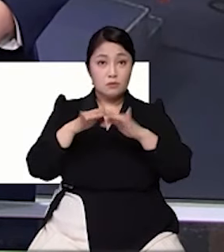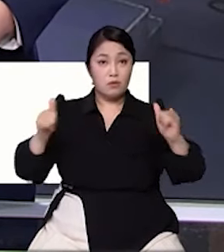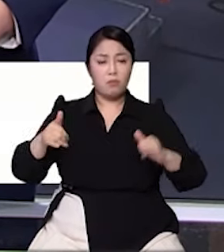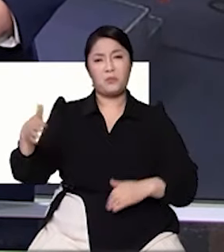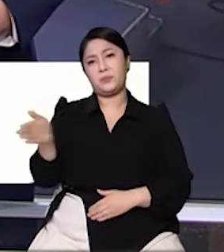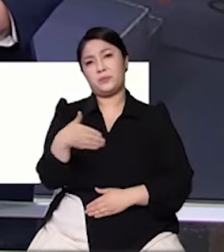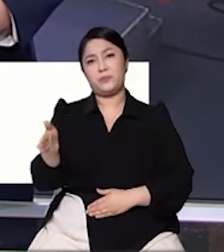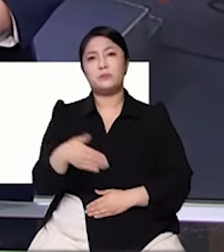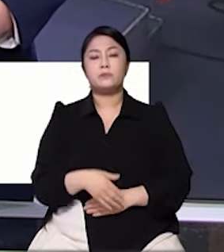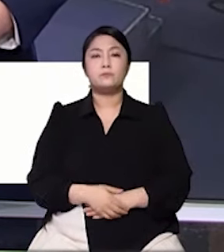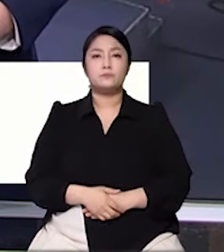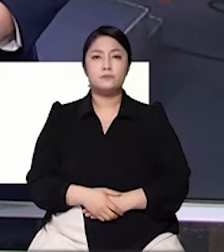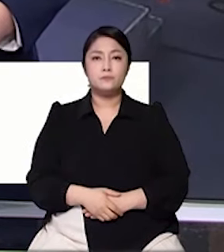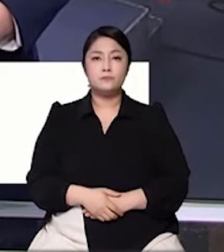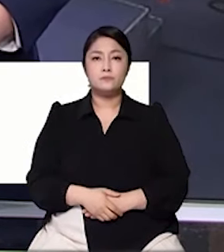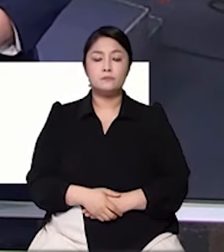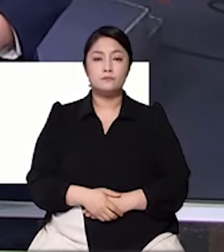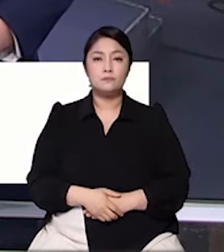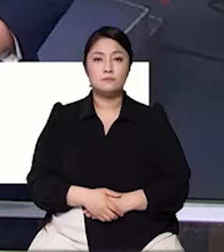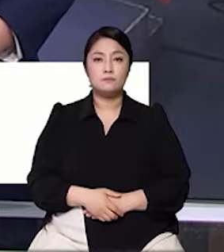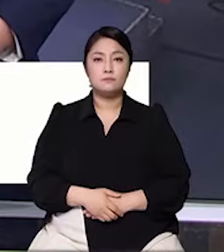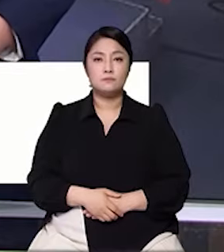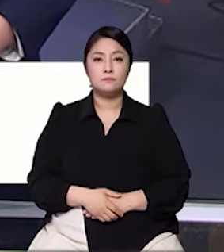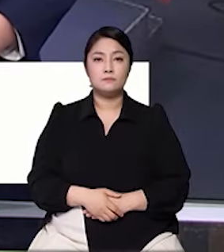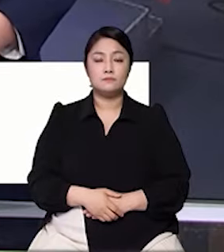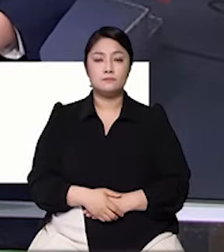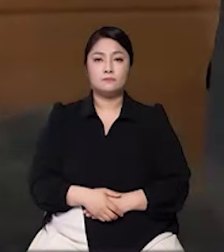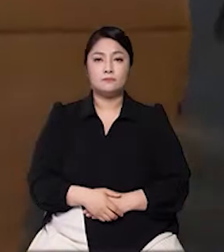없었습니다 고도의 이상한 기잡니다